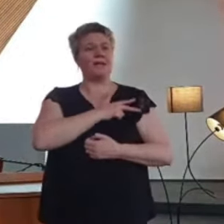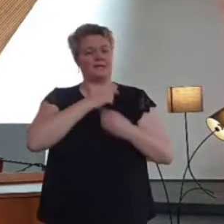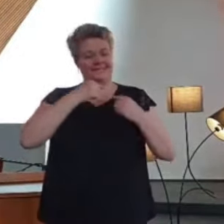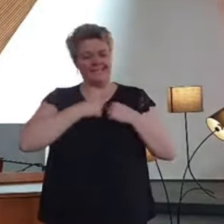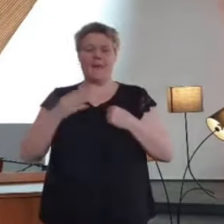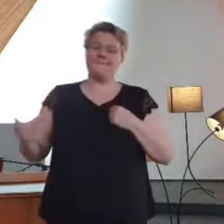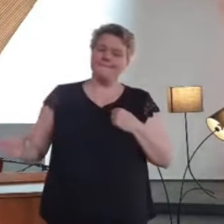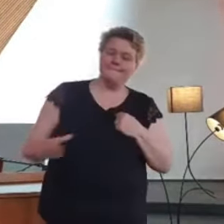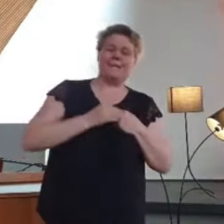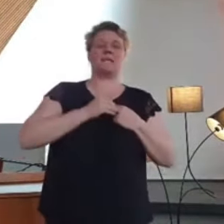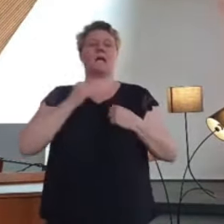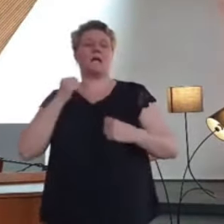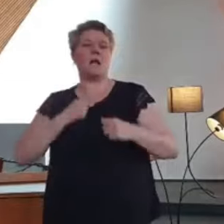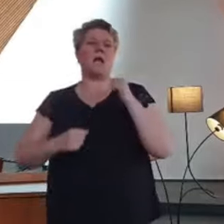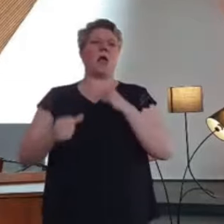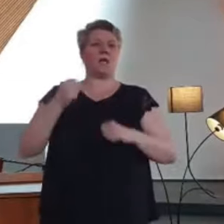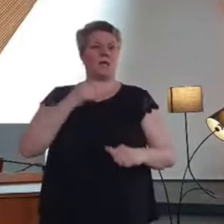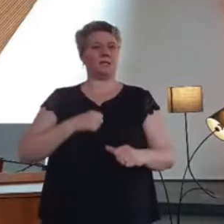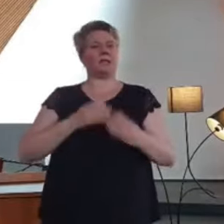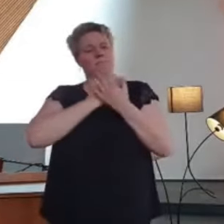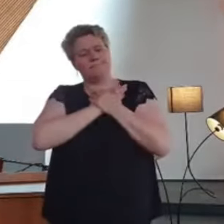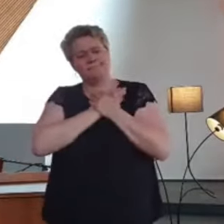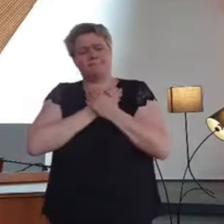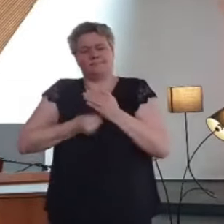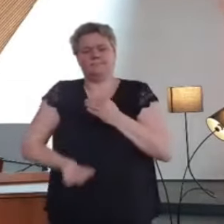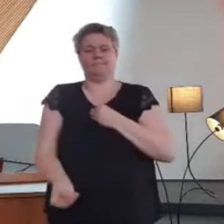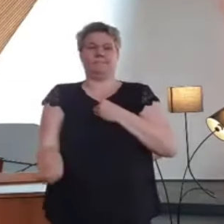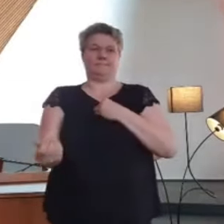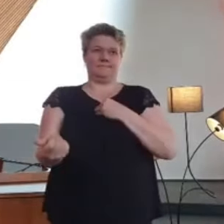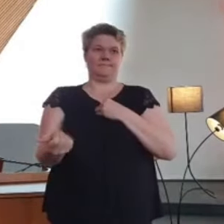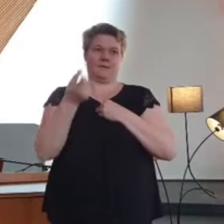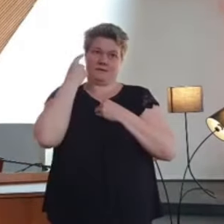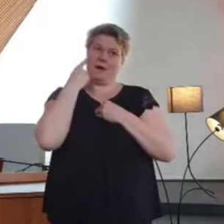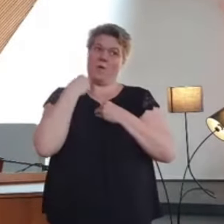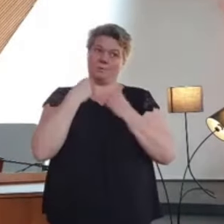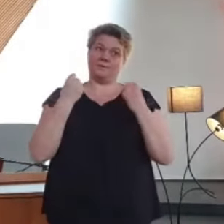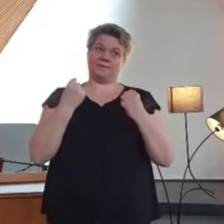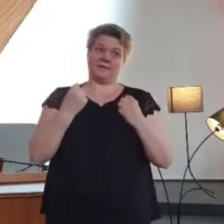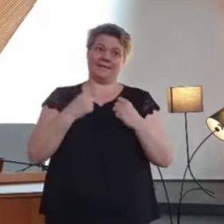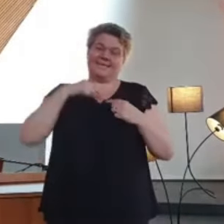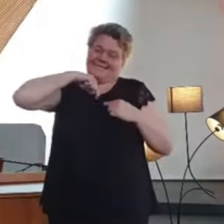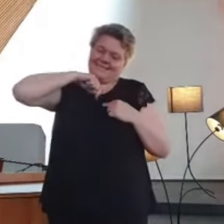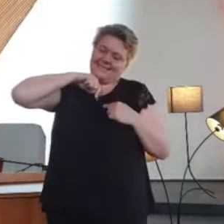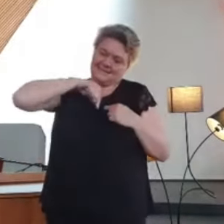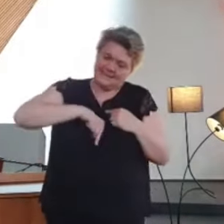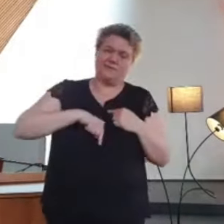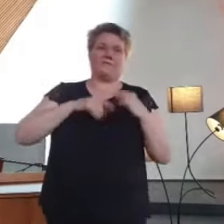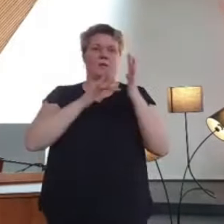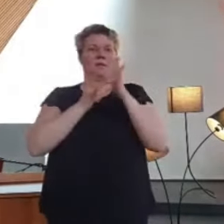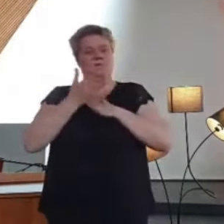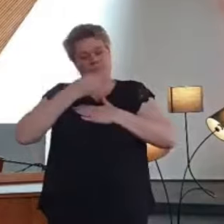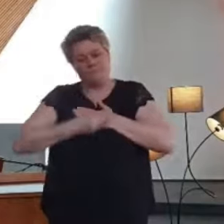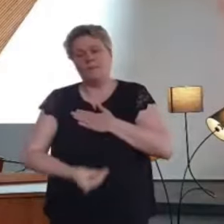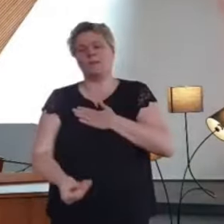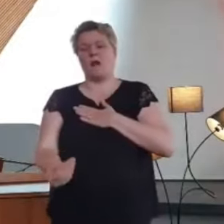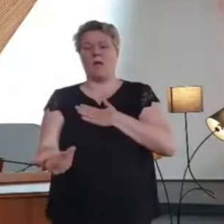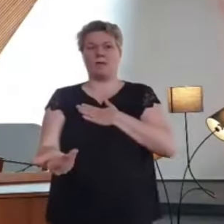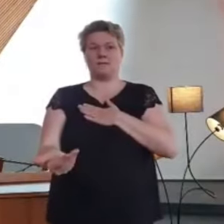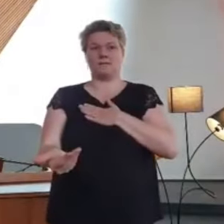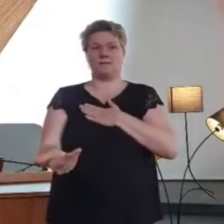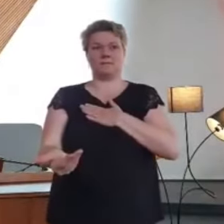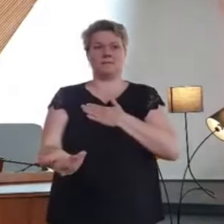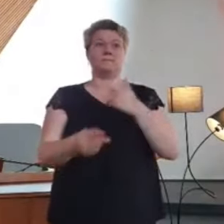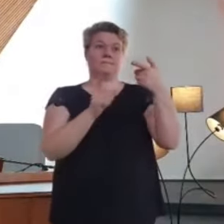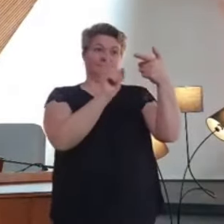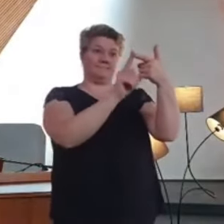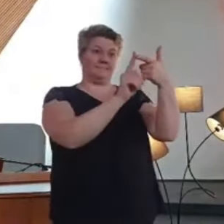Herzen mitleiden, Mitgefühl haben, von ganz tief drinnen. Also